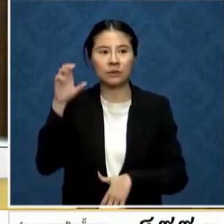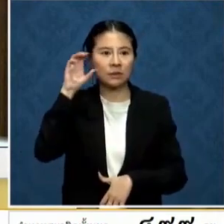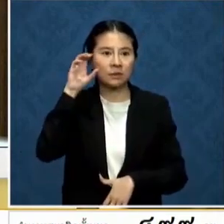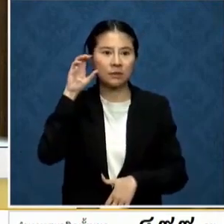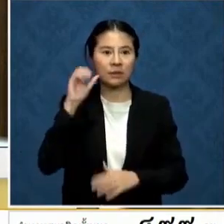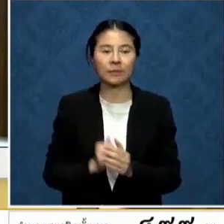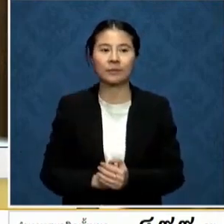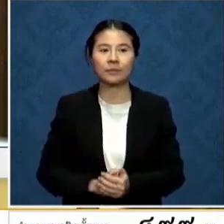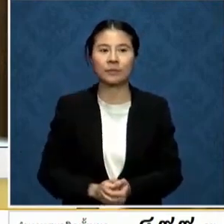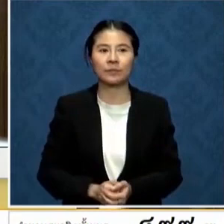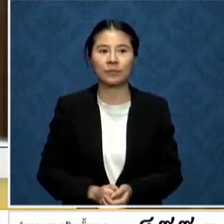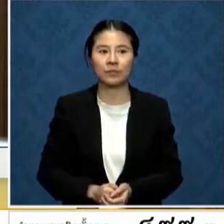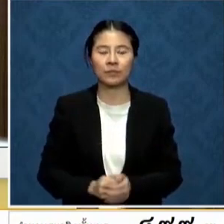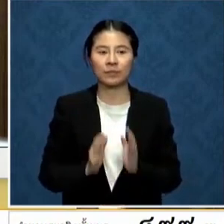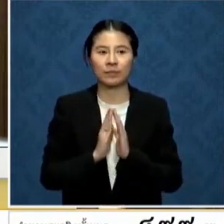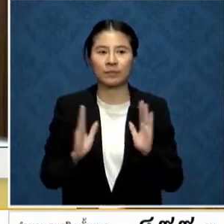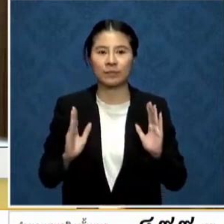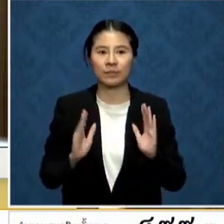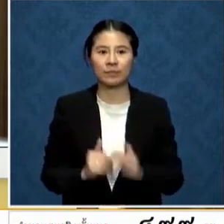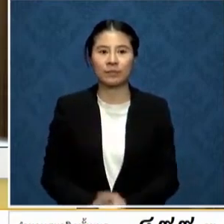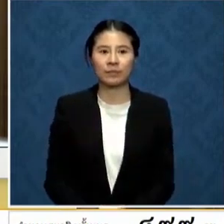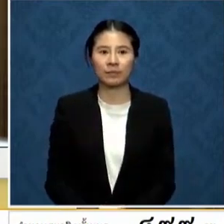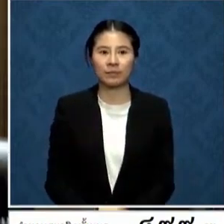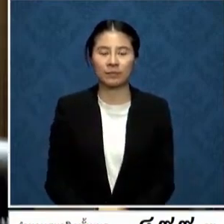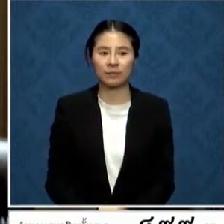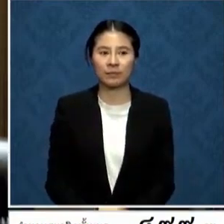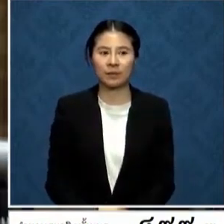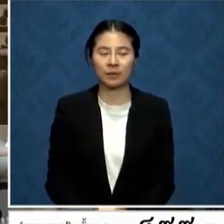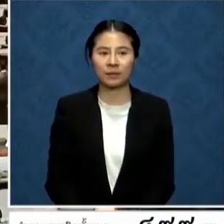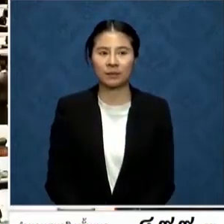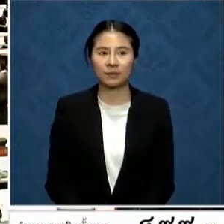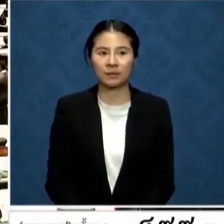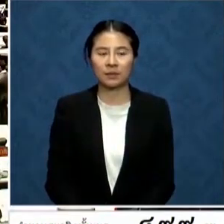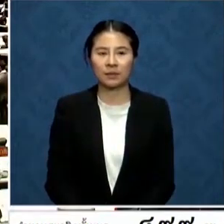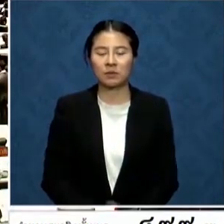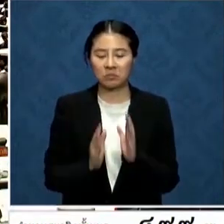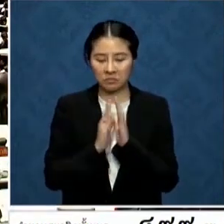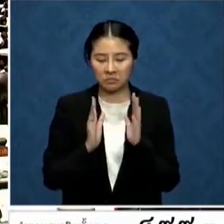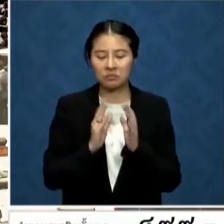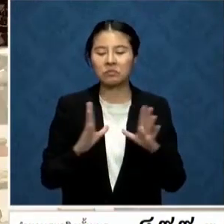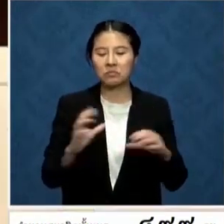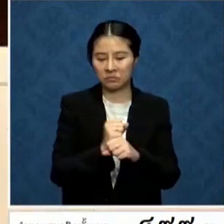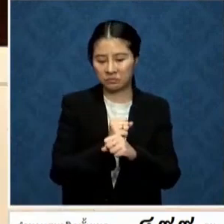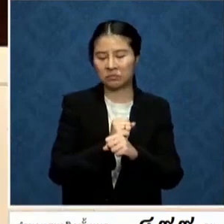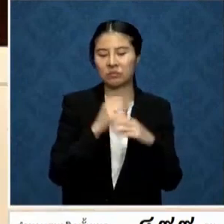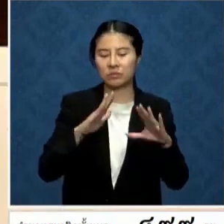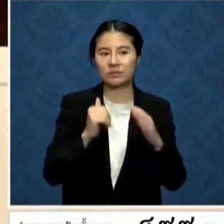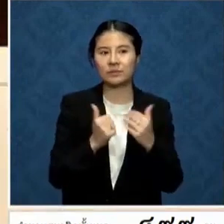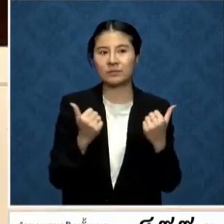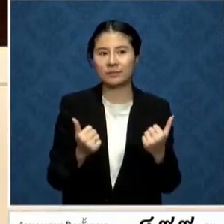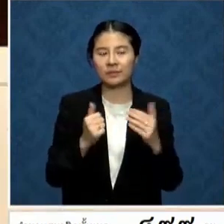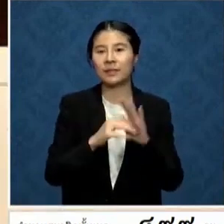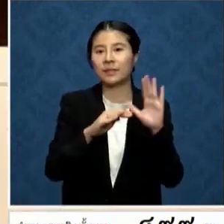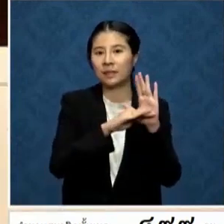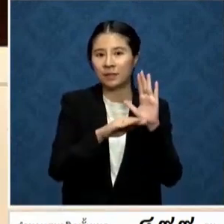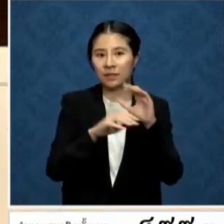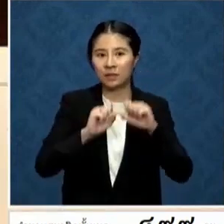ท่านประธานครับขอบคุณครับตอนนี้ท่านผู้เสนอยติก็ได้อภิปรายสรุปแล้วนะครับต่อไปจะเป็นขั้นตอน